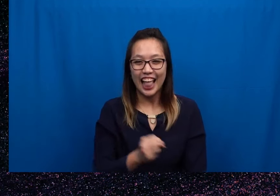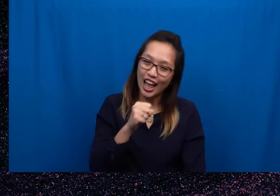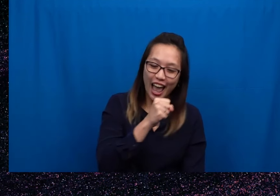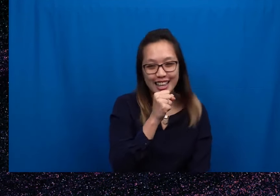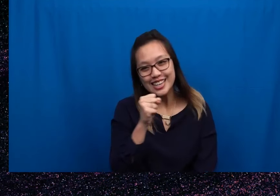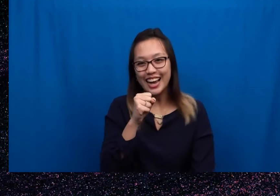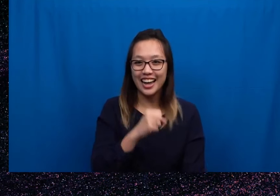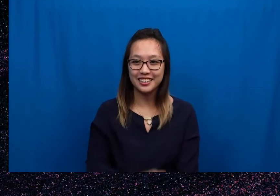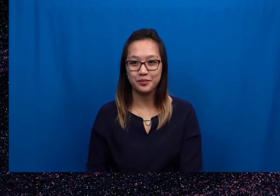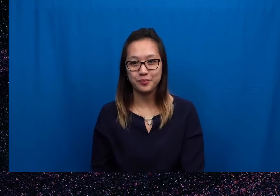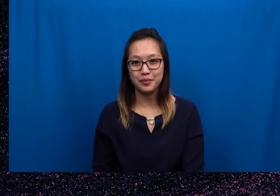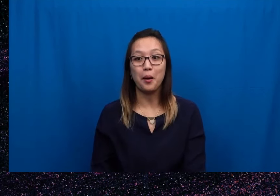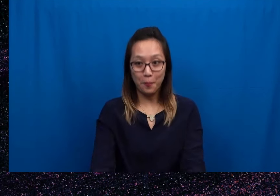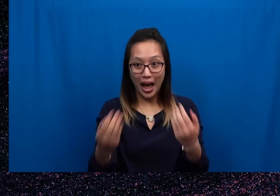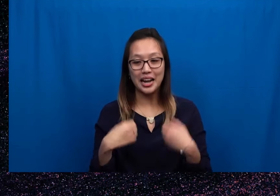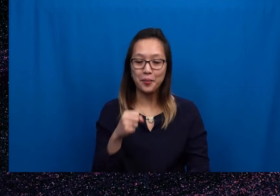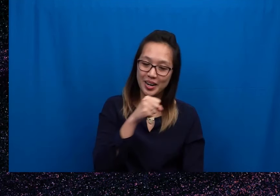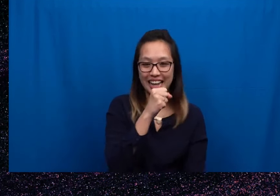satu bait aja.